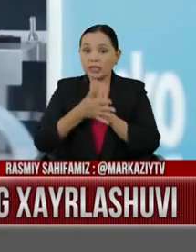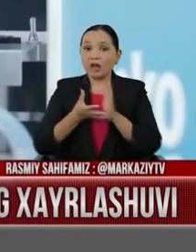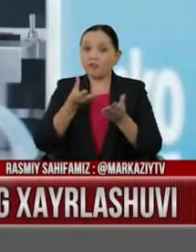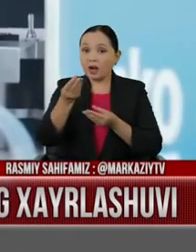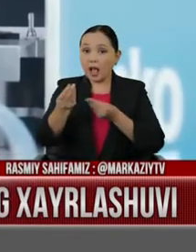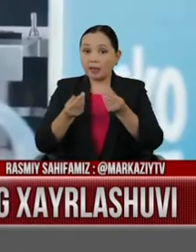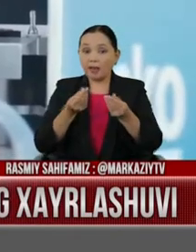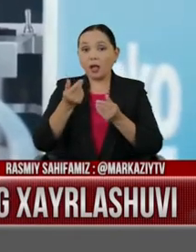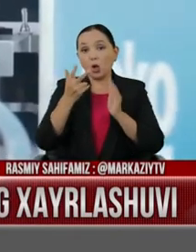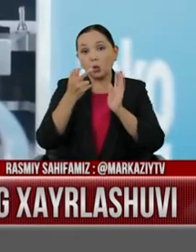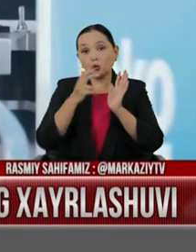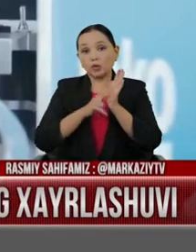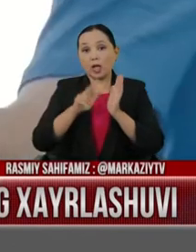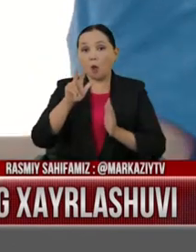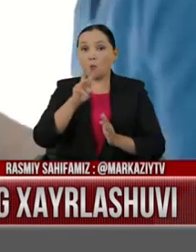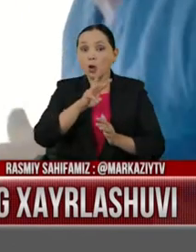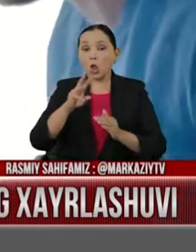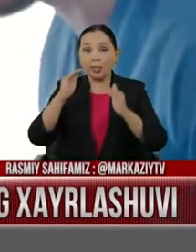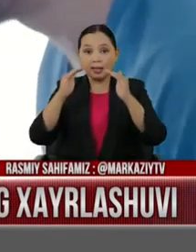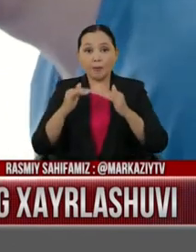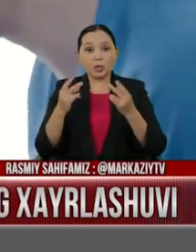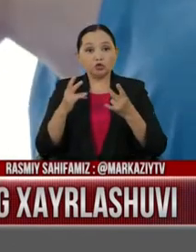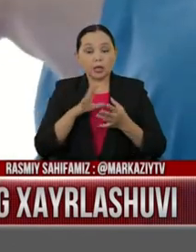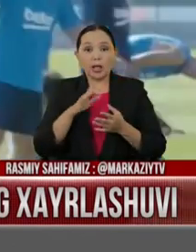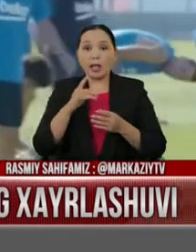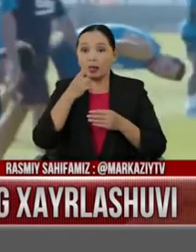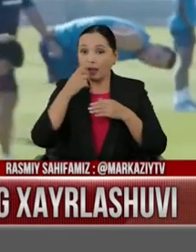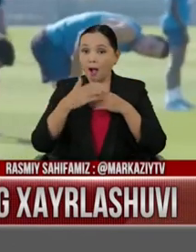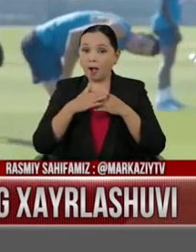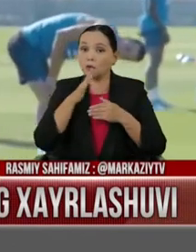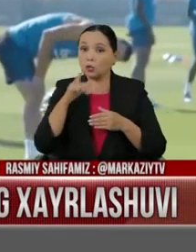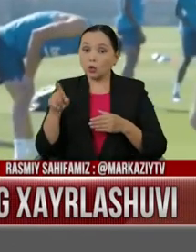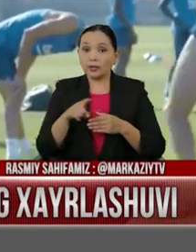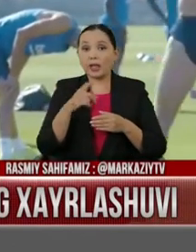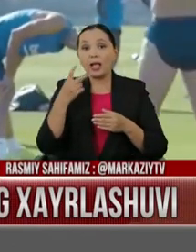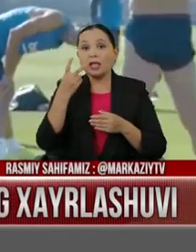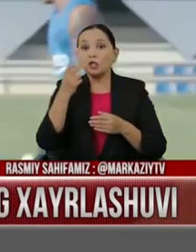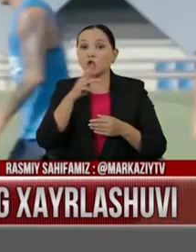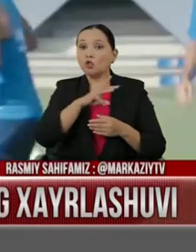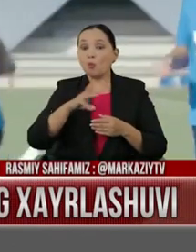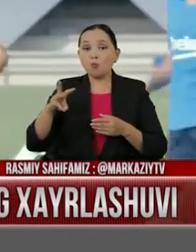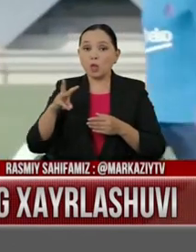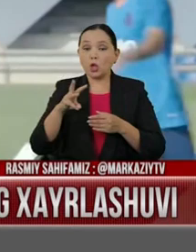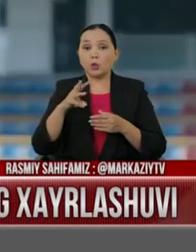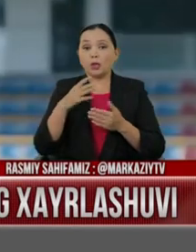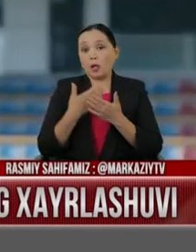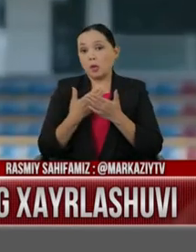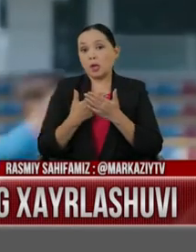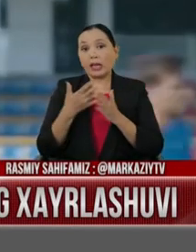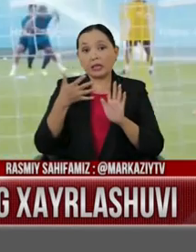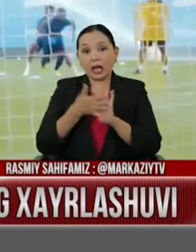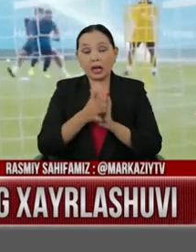sarflagan. So'ng bu miqdor 383 milliongacha kamayish kerak edi. Yaqin orada bu son yana 200 milliongacha qulashi